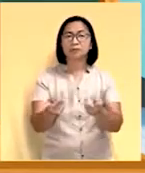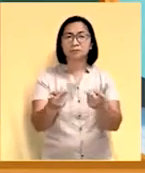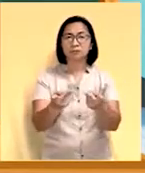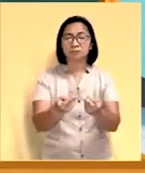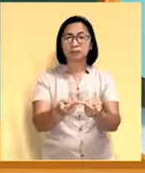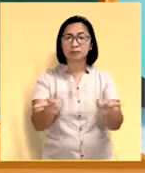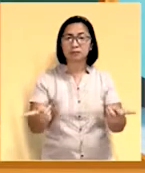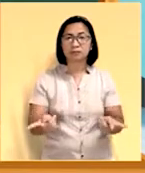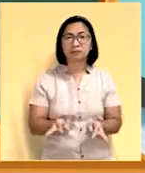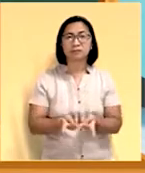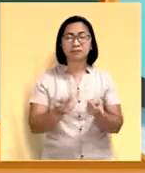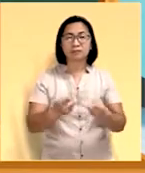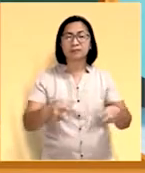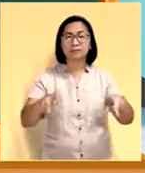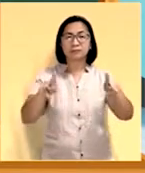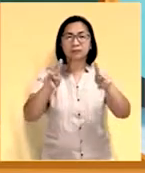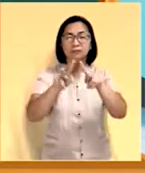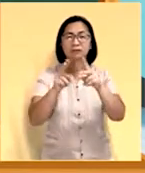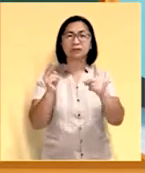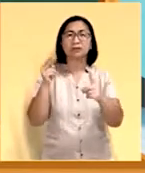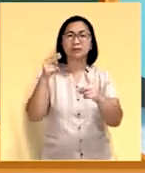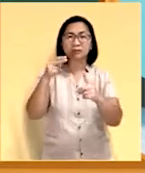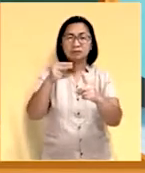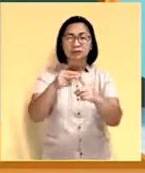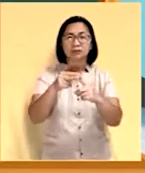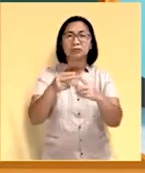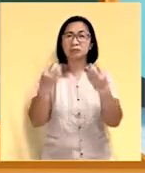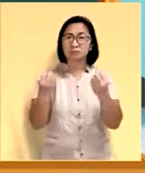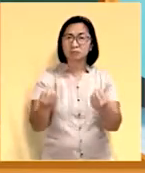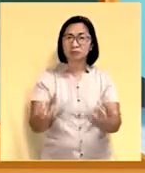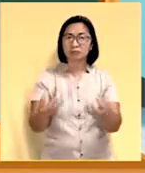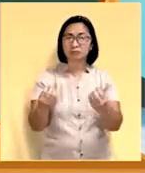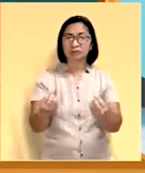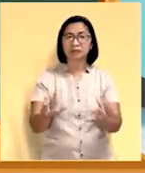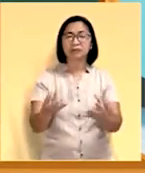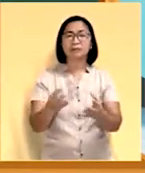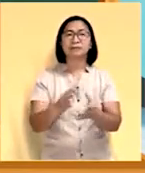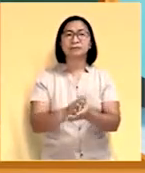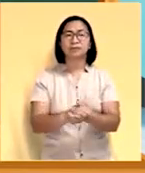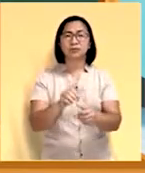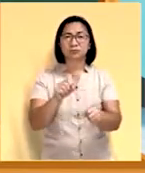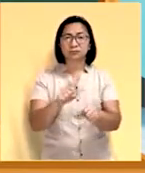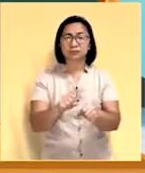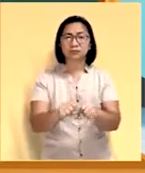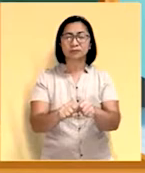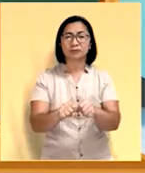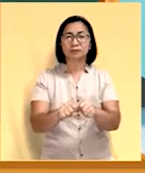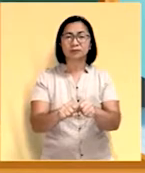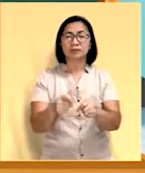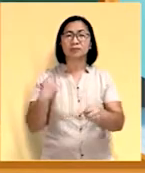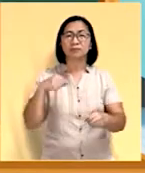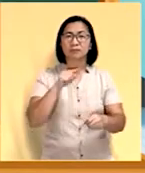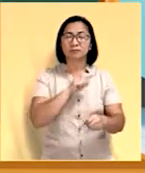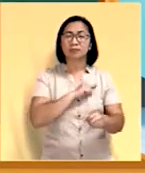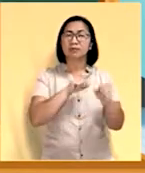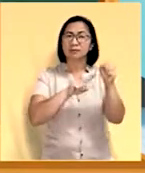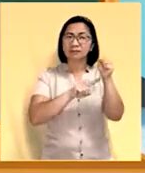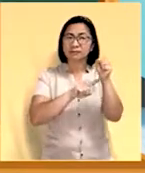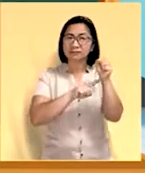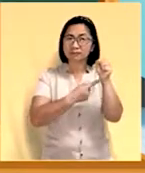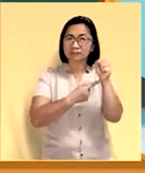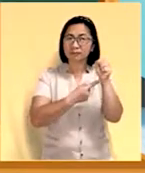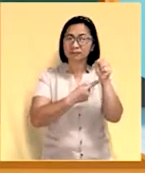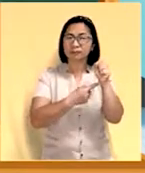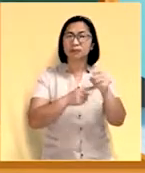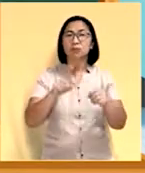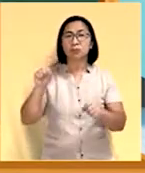place value hanggang sa may pinakamalaki. Kaya, tayo ay